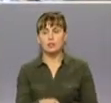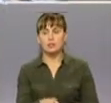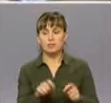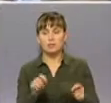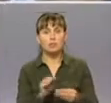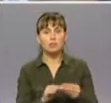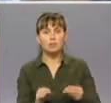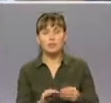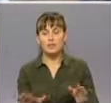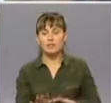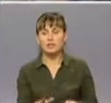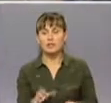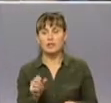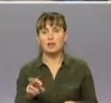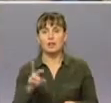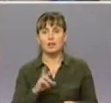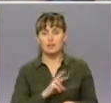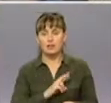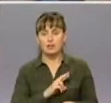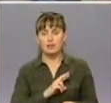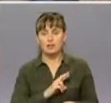найти. Ай-я!